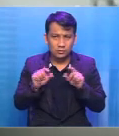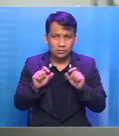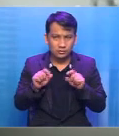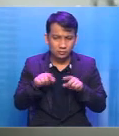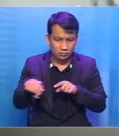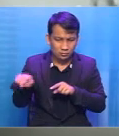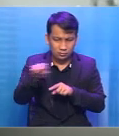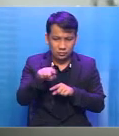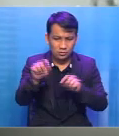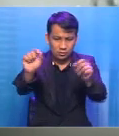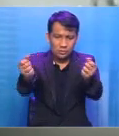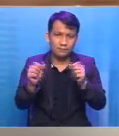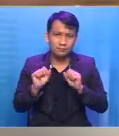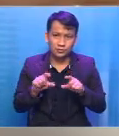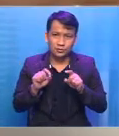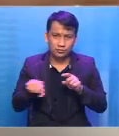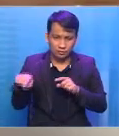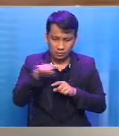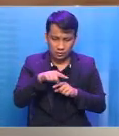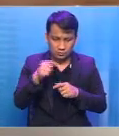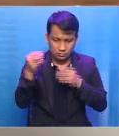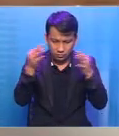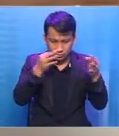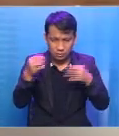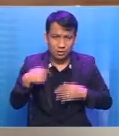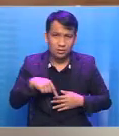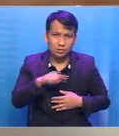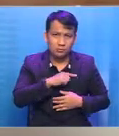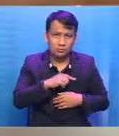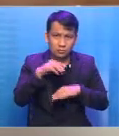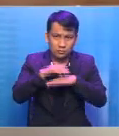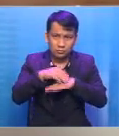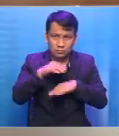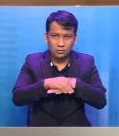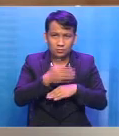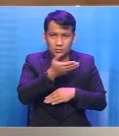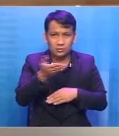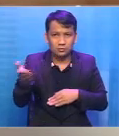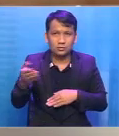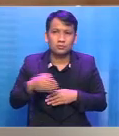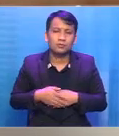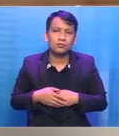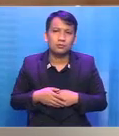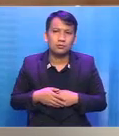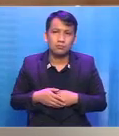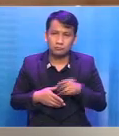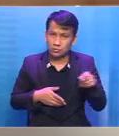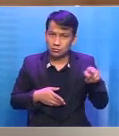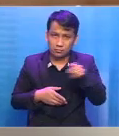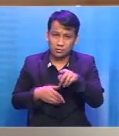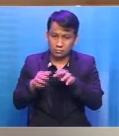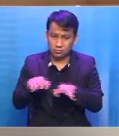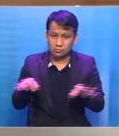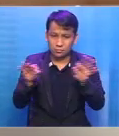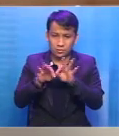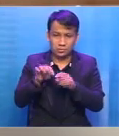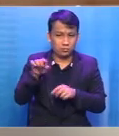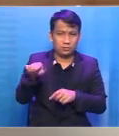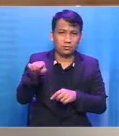droga. Ito lang ang masabi ko. Nag-warning talaga ako sa inyo. Lalo na yung